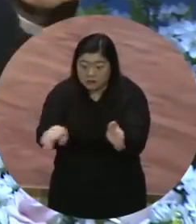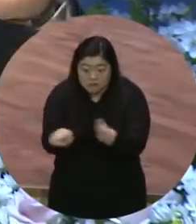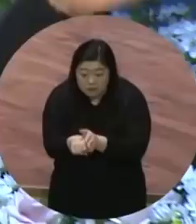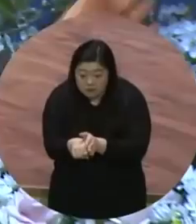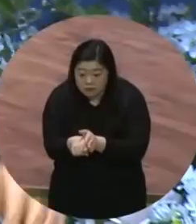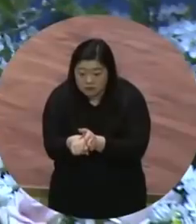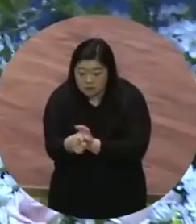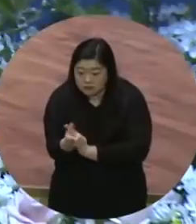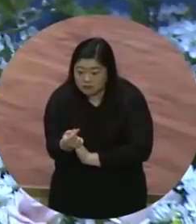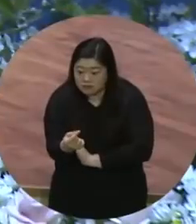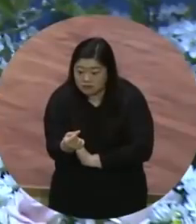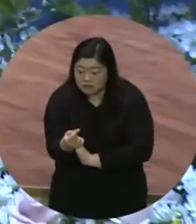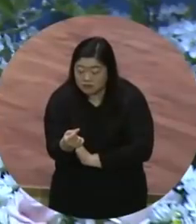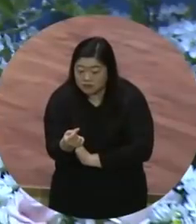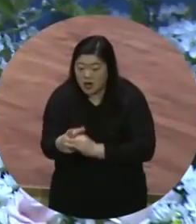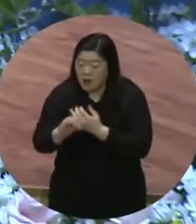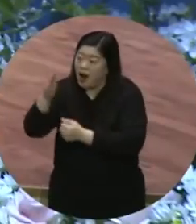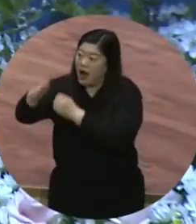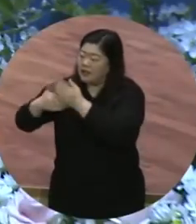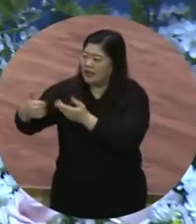뭐라 해도 상관없어.